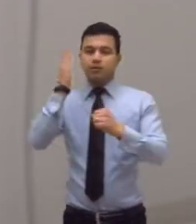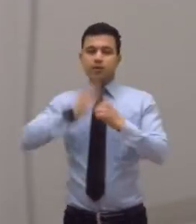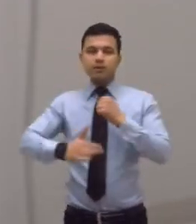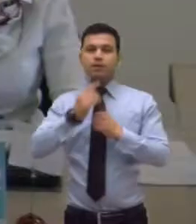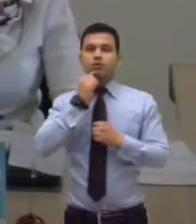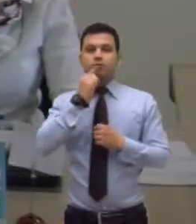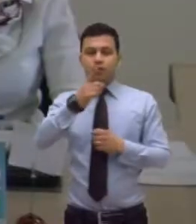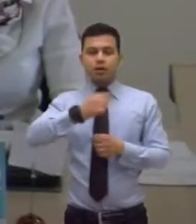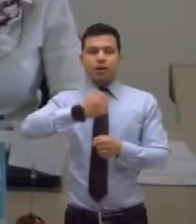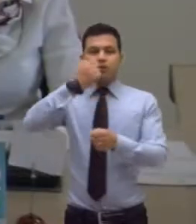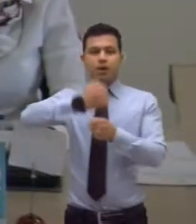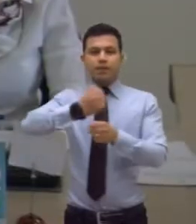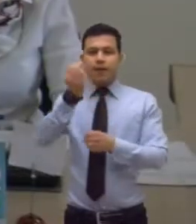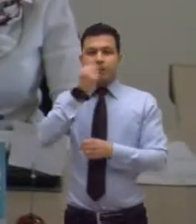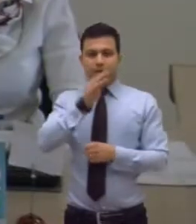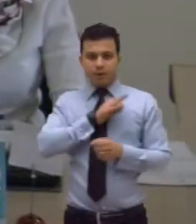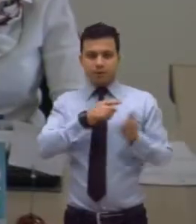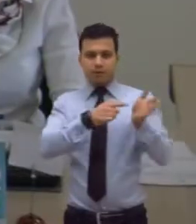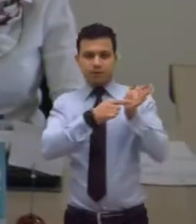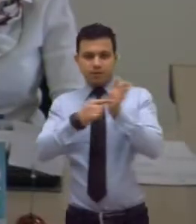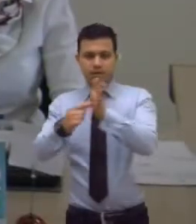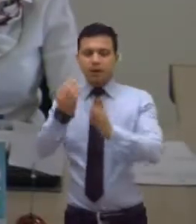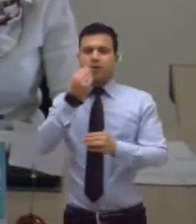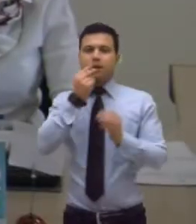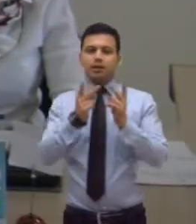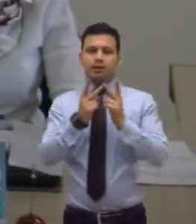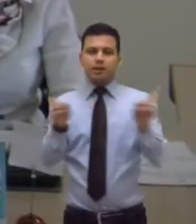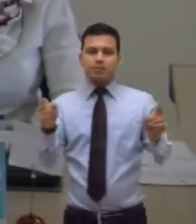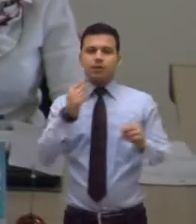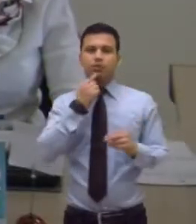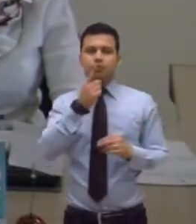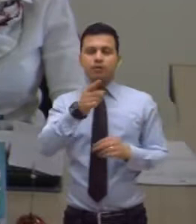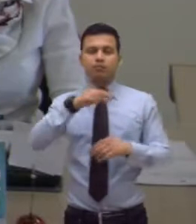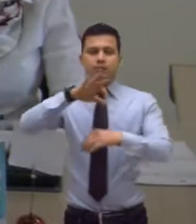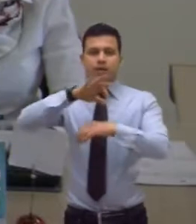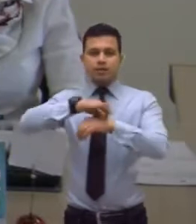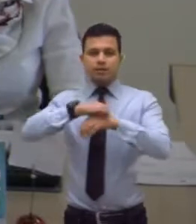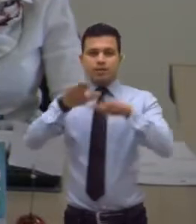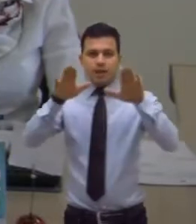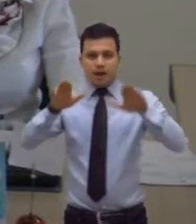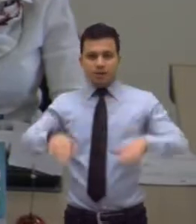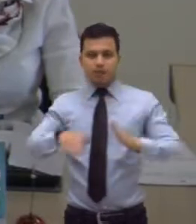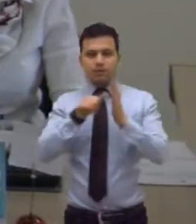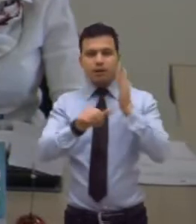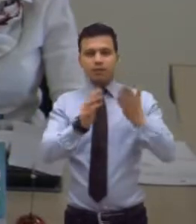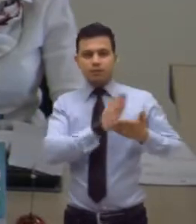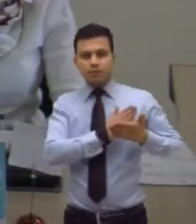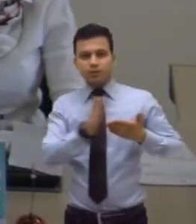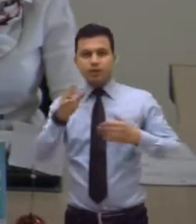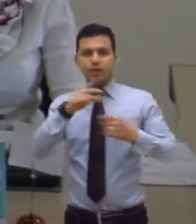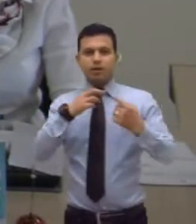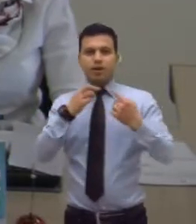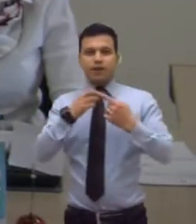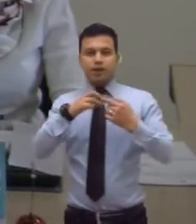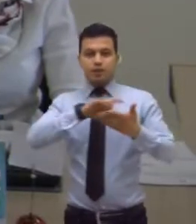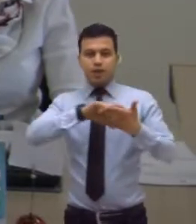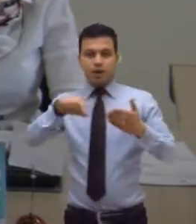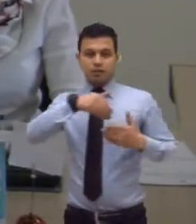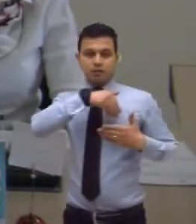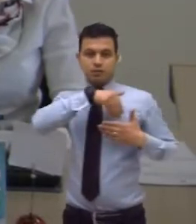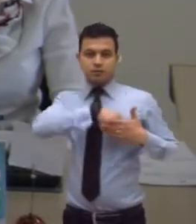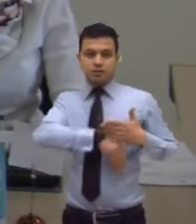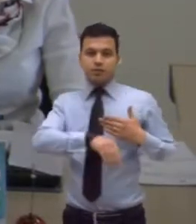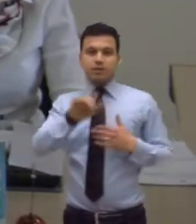servisi esnasında görevli personelimize göstermeniz gerekmektedir. Hastanemizde kaldığınız süre boyunca refakatçi